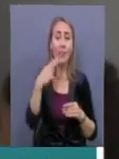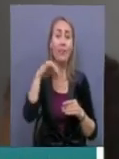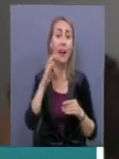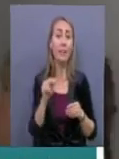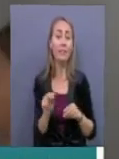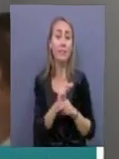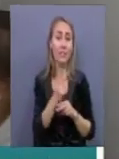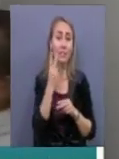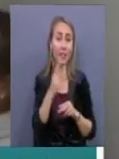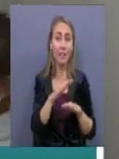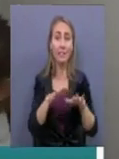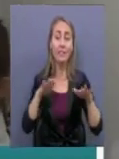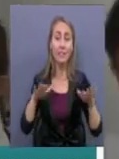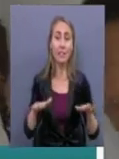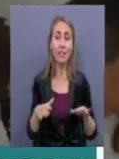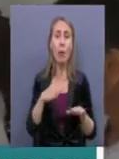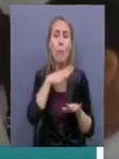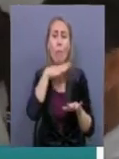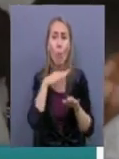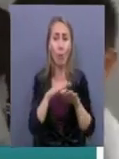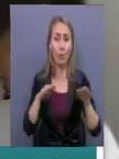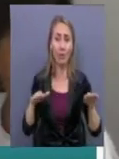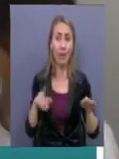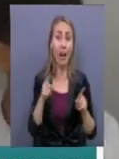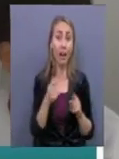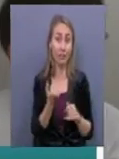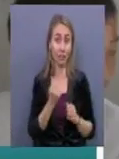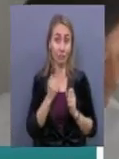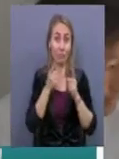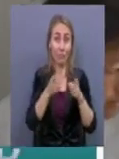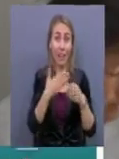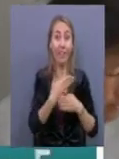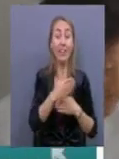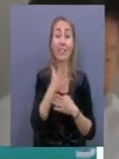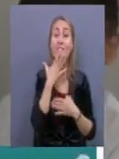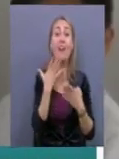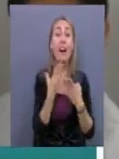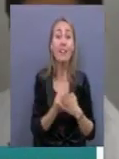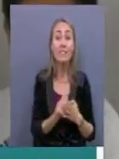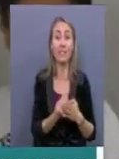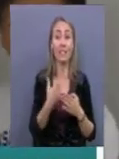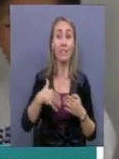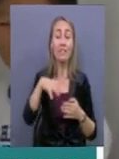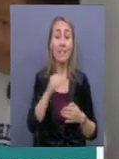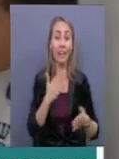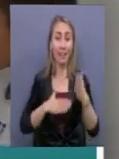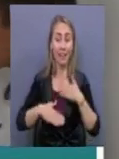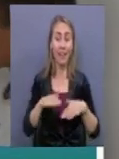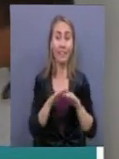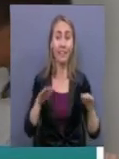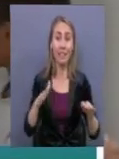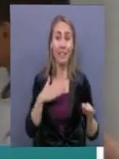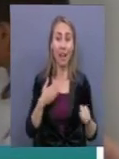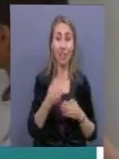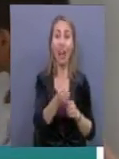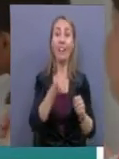қара шаңырақсыз болу мүмкін емес. Сарыарқа шағын ауданындағы 70 отбасы бүгін міне осындай жаңа бақытты отбасылардың қатарына қосылып